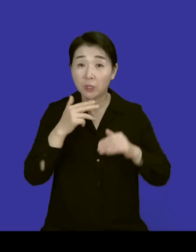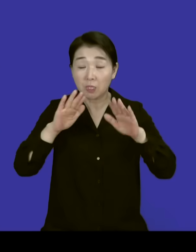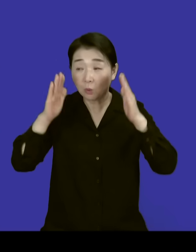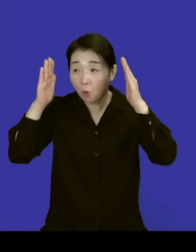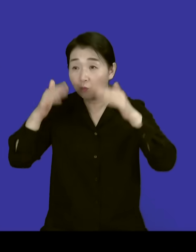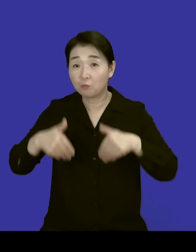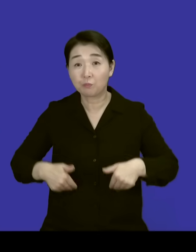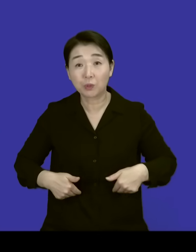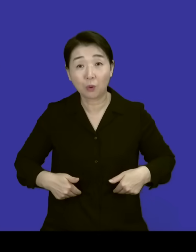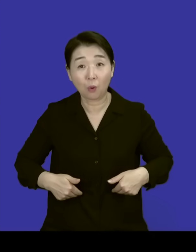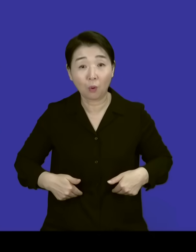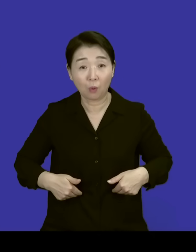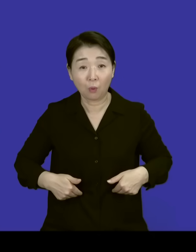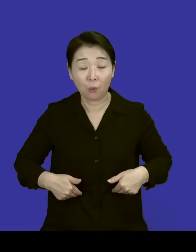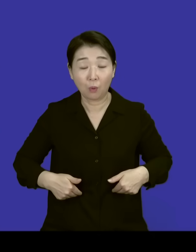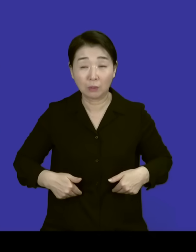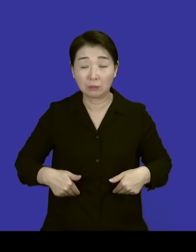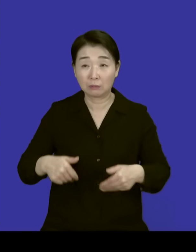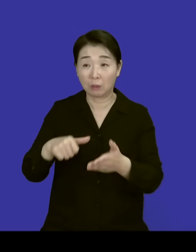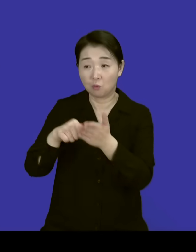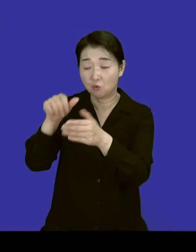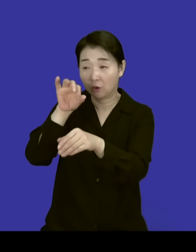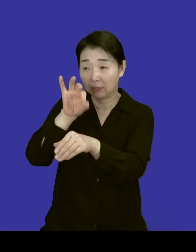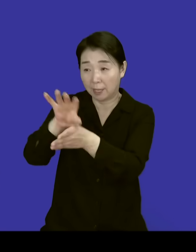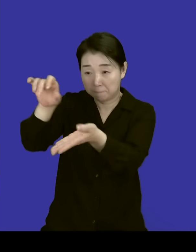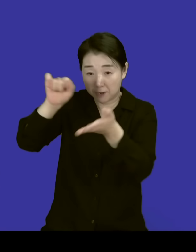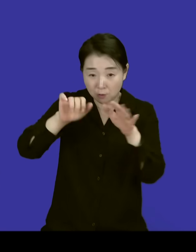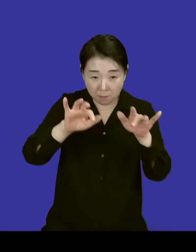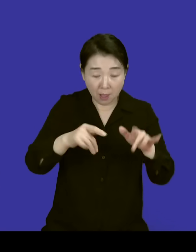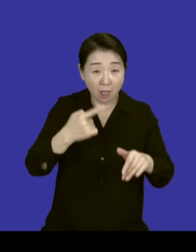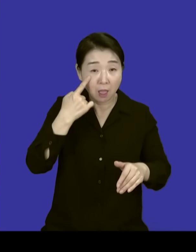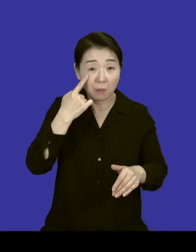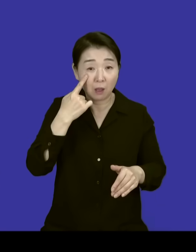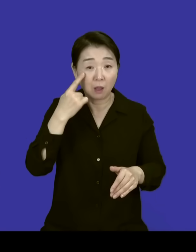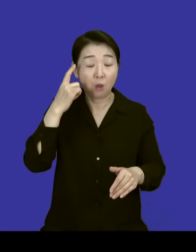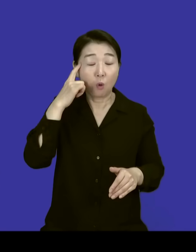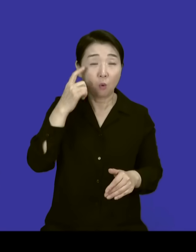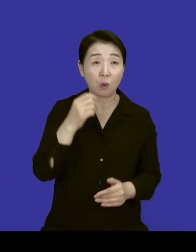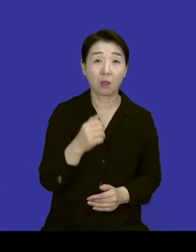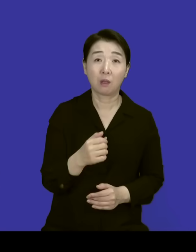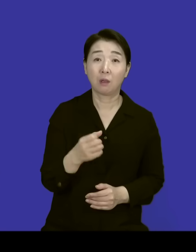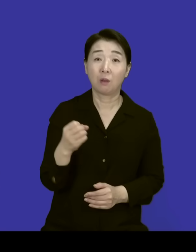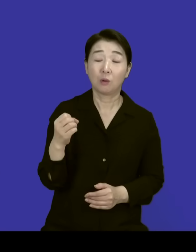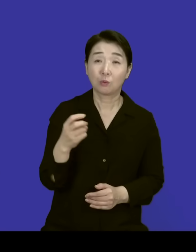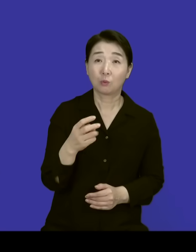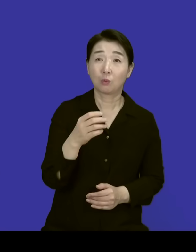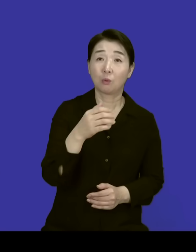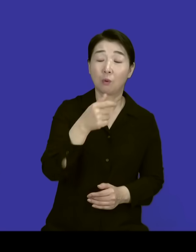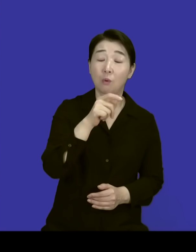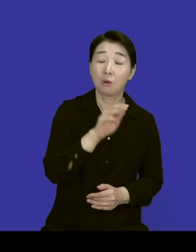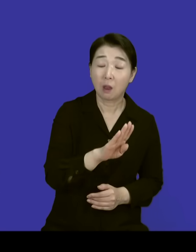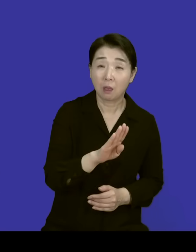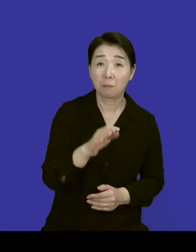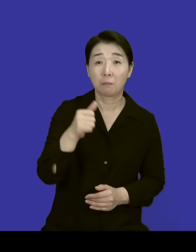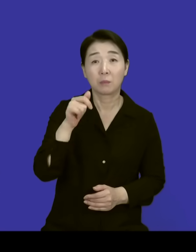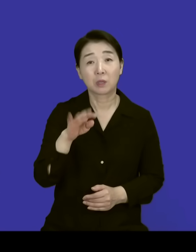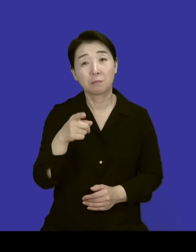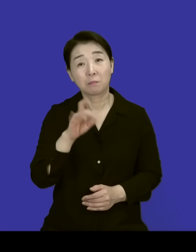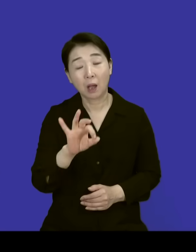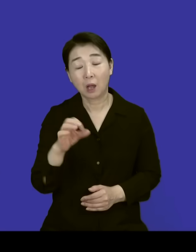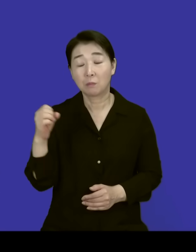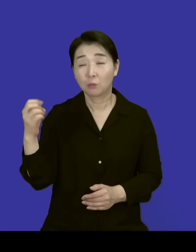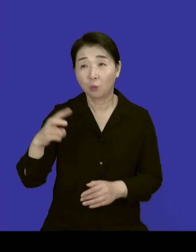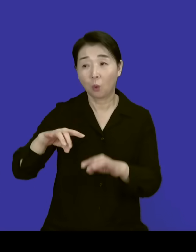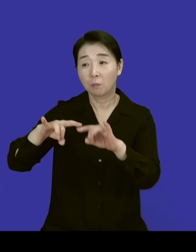해야겠다라는 마음으로 이제 가져다 놓고 이렇게 했다고는 하지만 어떻게 장르를 뛰어넘고 새로운 음악을 만들고 이런 게 어떻게 될까요? 이게 갑자기